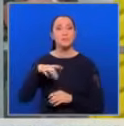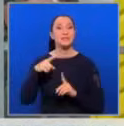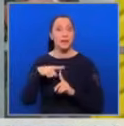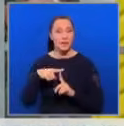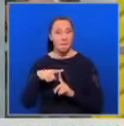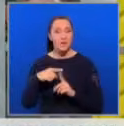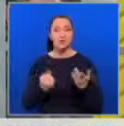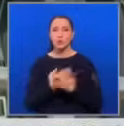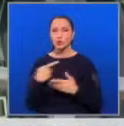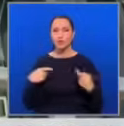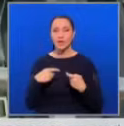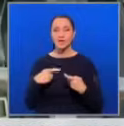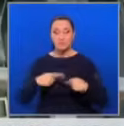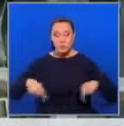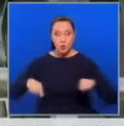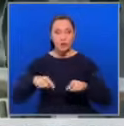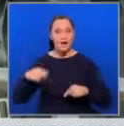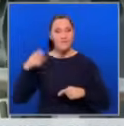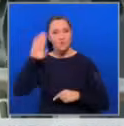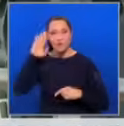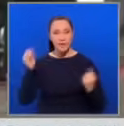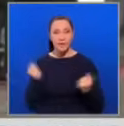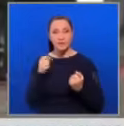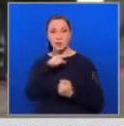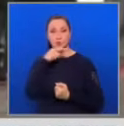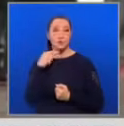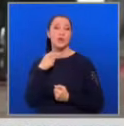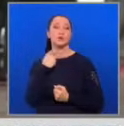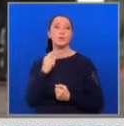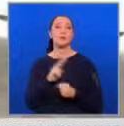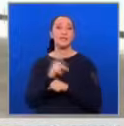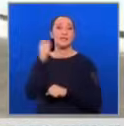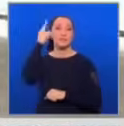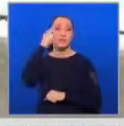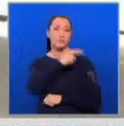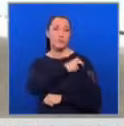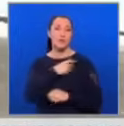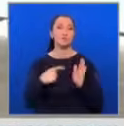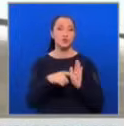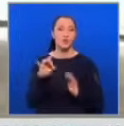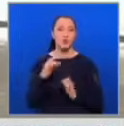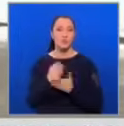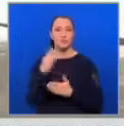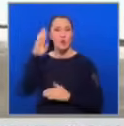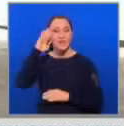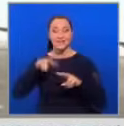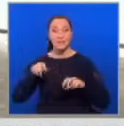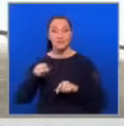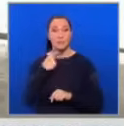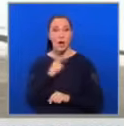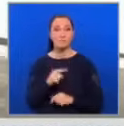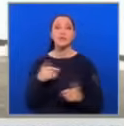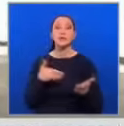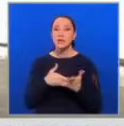началото на войната в зоната на бойните действия русия е загубила 12 висши офицери посочва ройтерс според военни анализатори тези загуби са